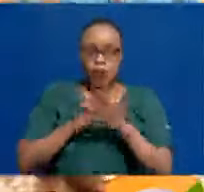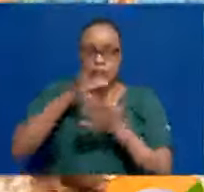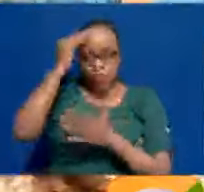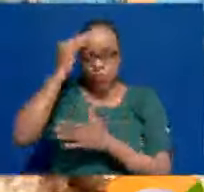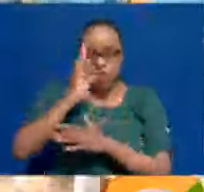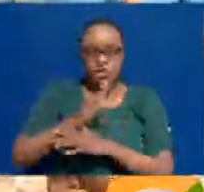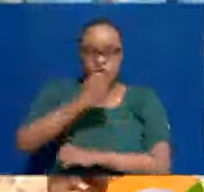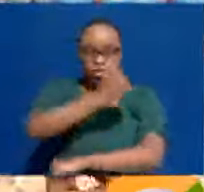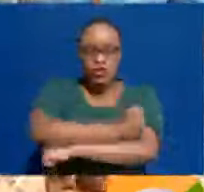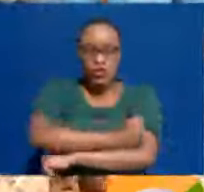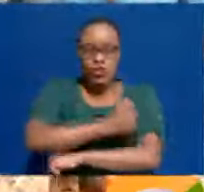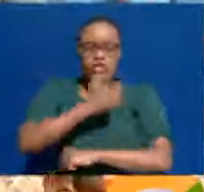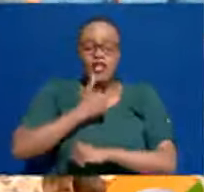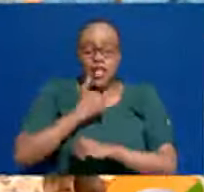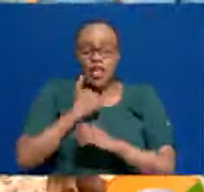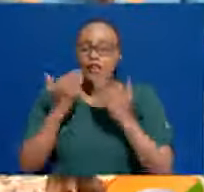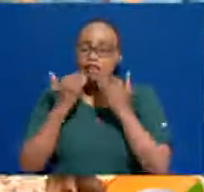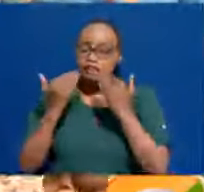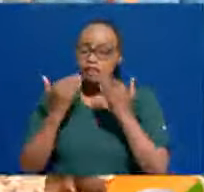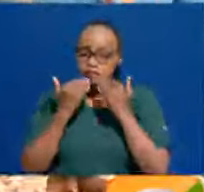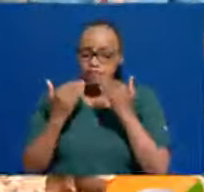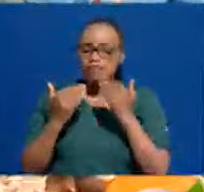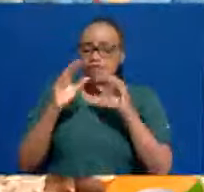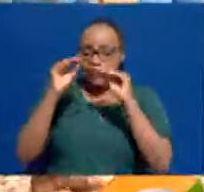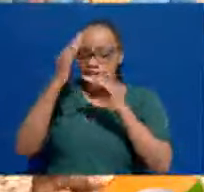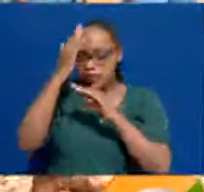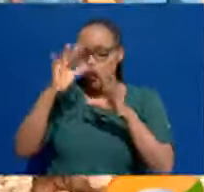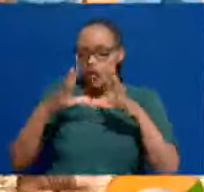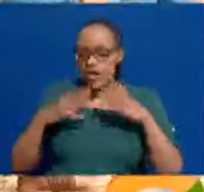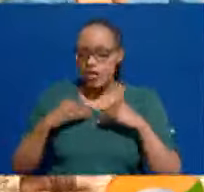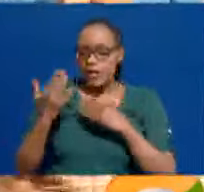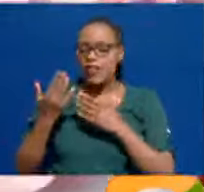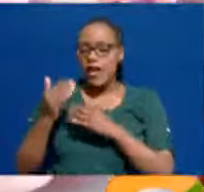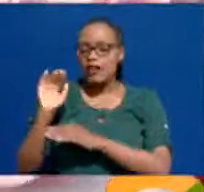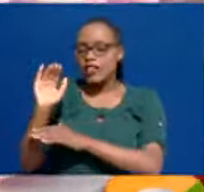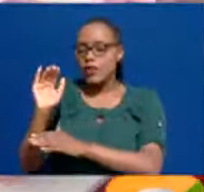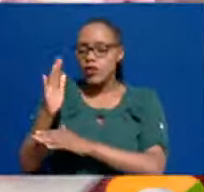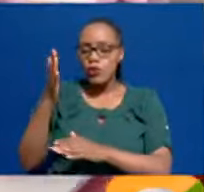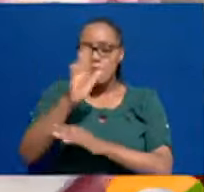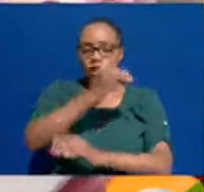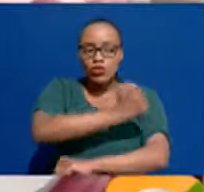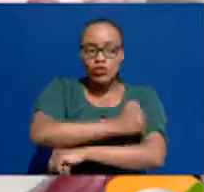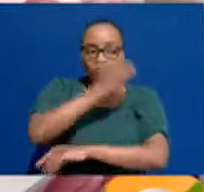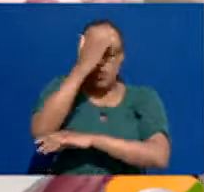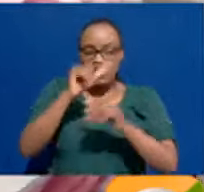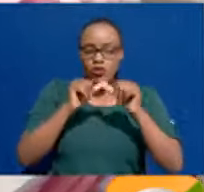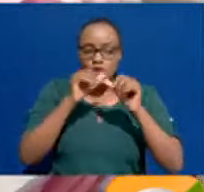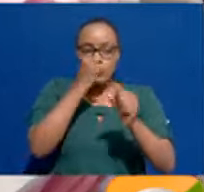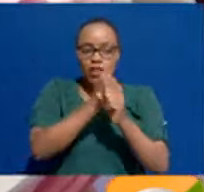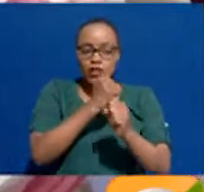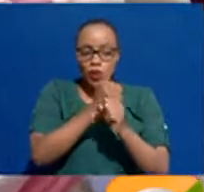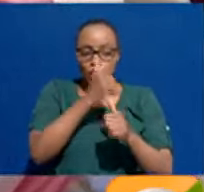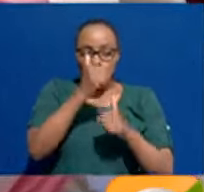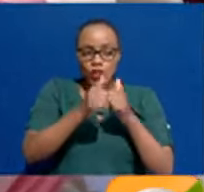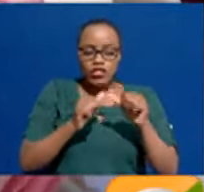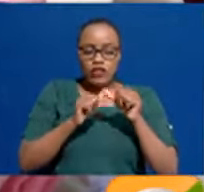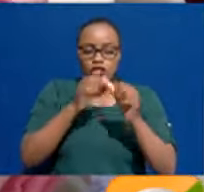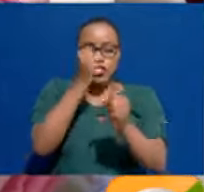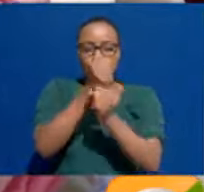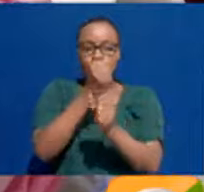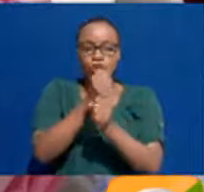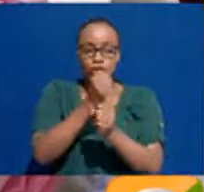hii pamoja na wazazi wao wamemshukuru mwalimu huyo kwa kukubali ombi lao la kurejea ili kuendelea na kazi ambayo amekuwa